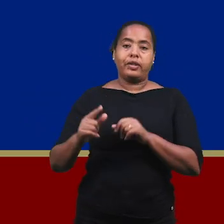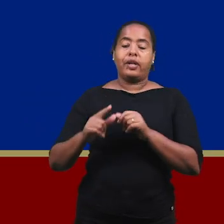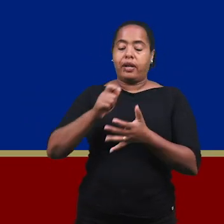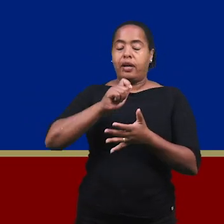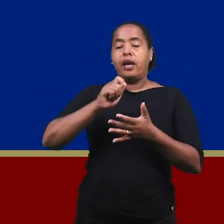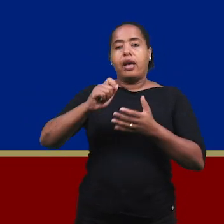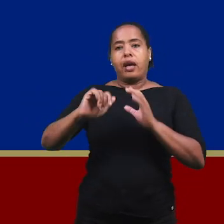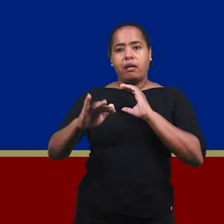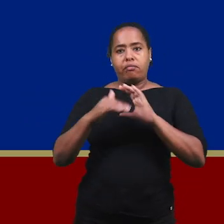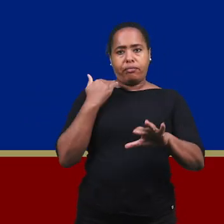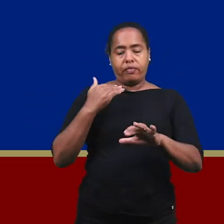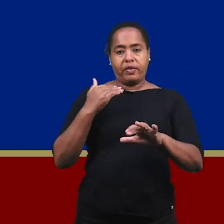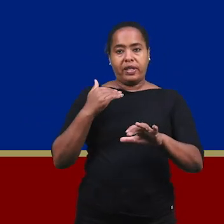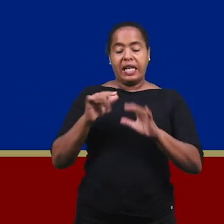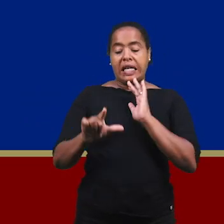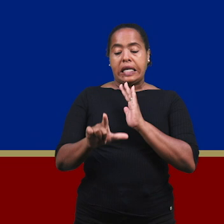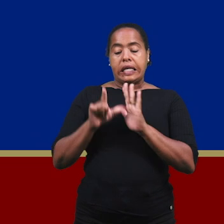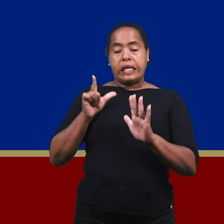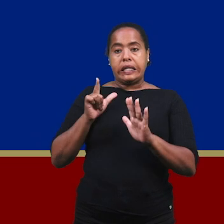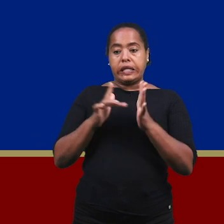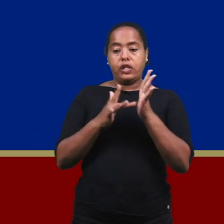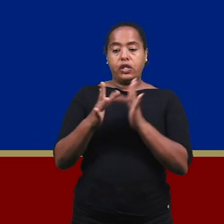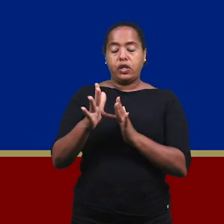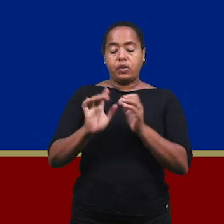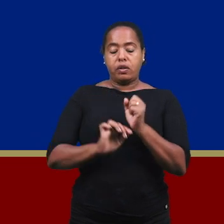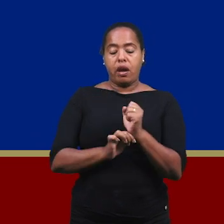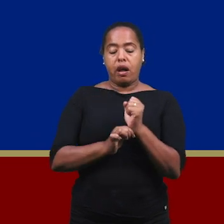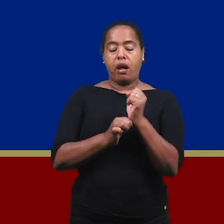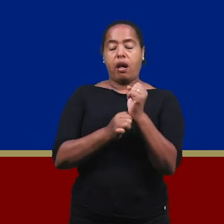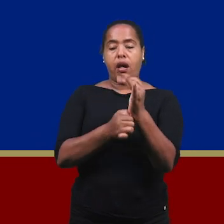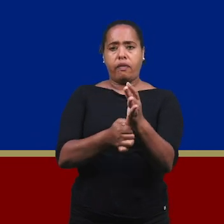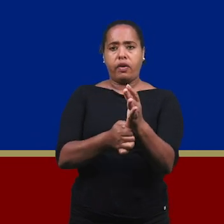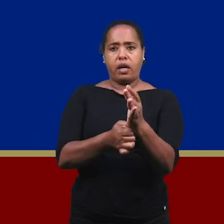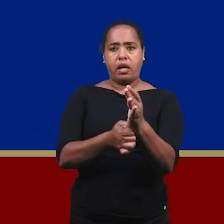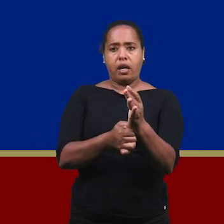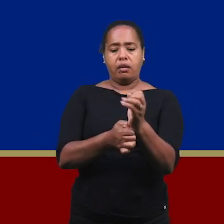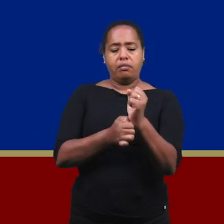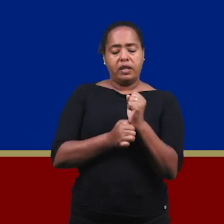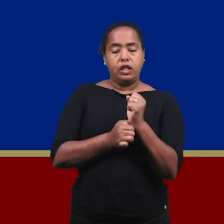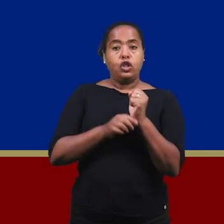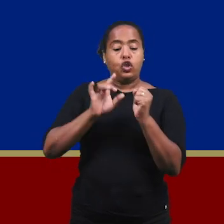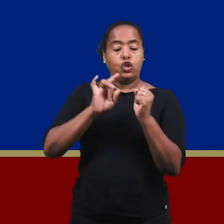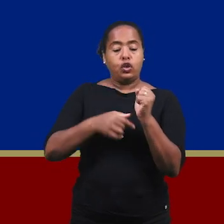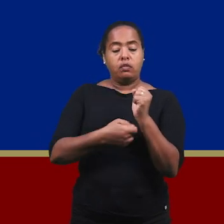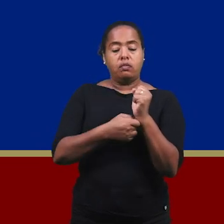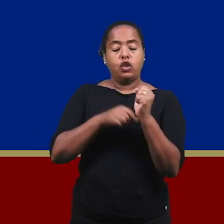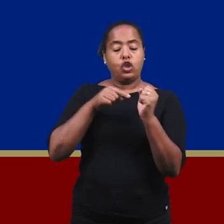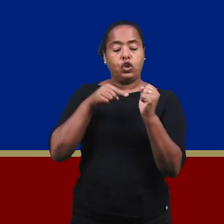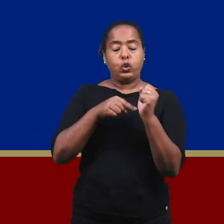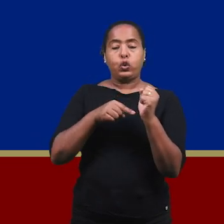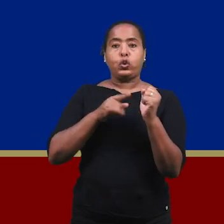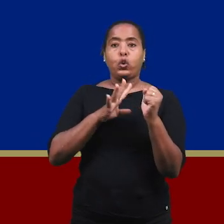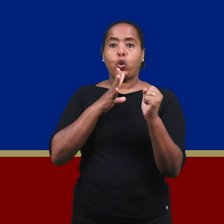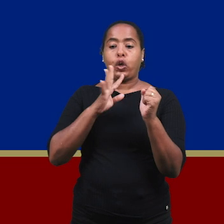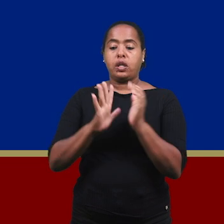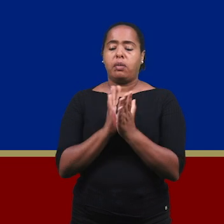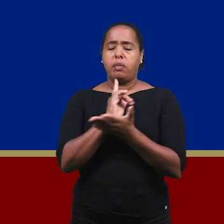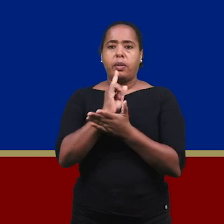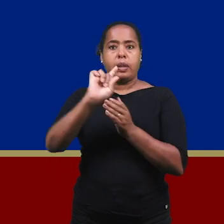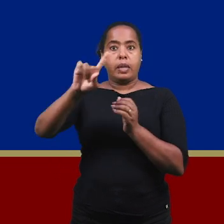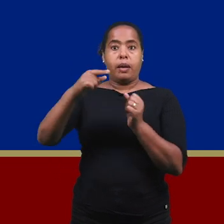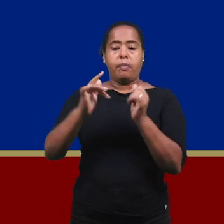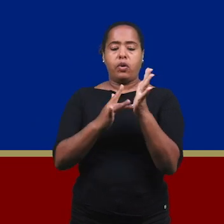получили от Лоран де Соуза из города Эморис. Пока Иисус не